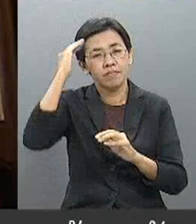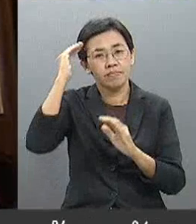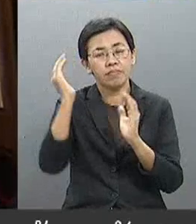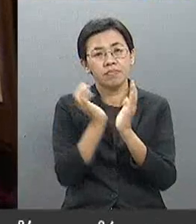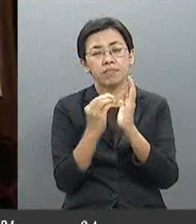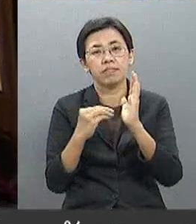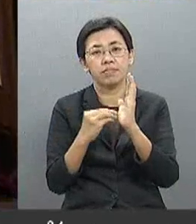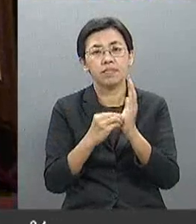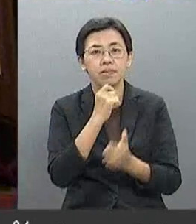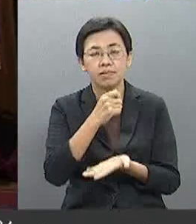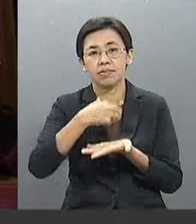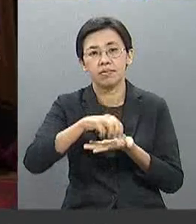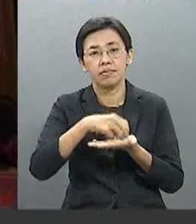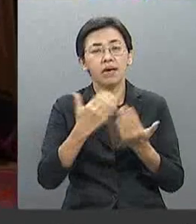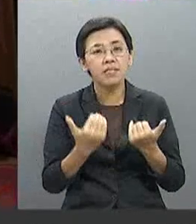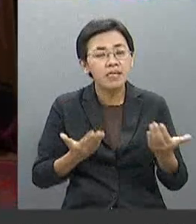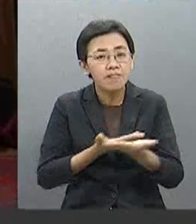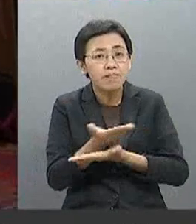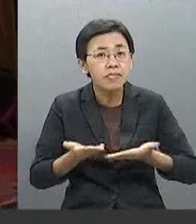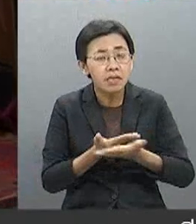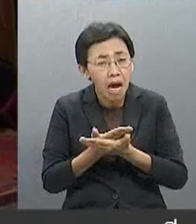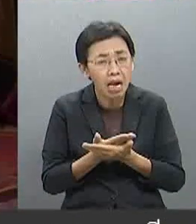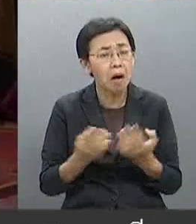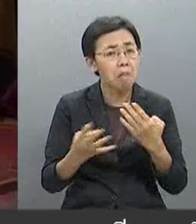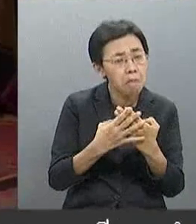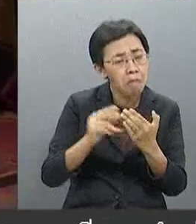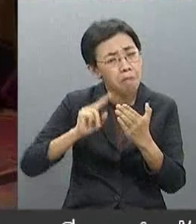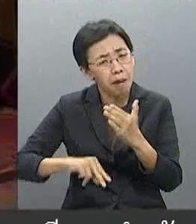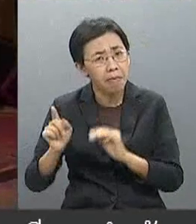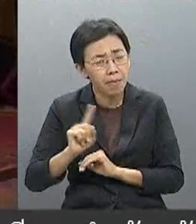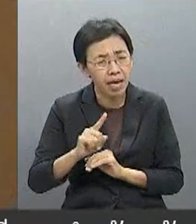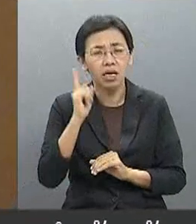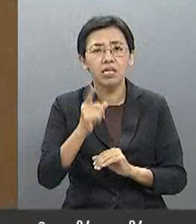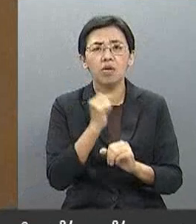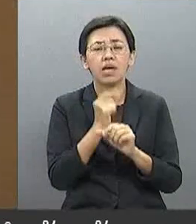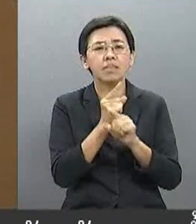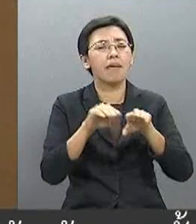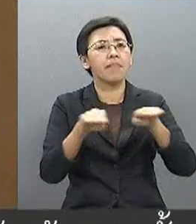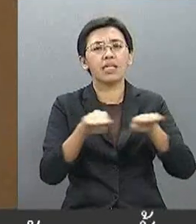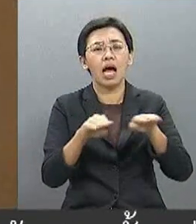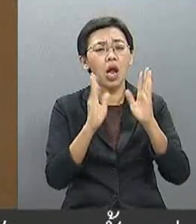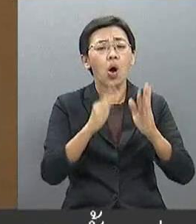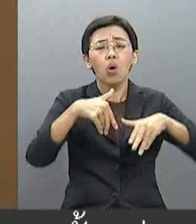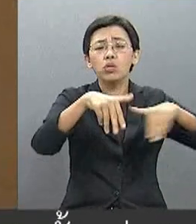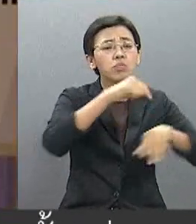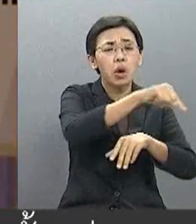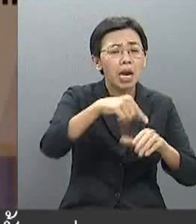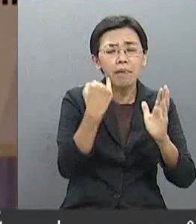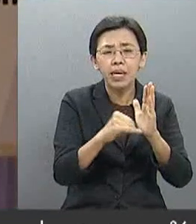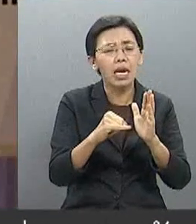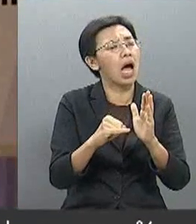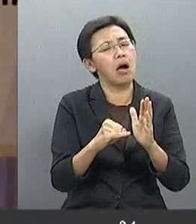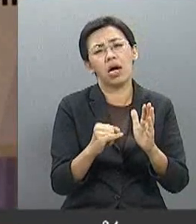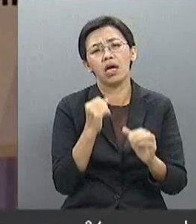คะว่าการพิจารณาดำเนินการลงโทษจะต้องเป็นบรรทัดฐานเดียวกันกับคนอื่นที่กระทำผิดโดยไม่เลือกปฏิบัติและไม่เข้าข้าง